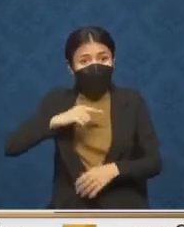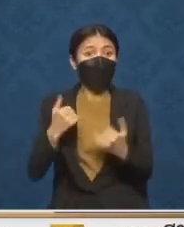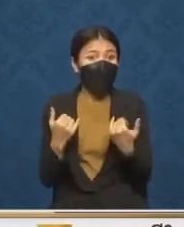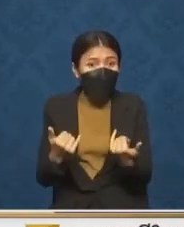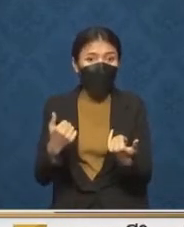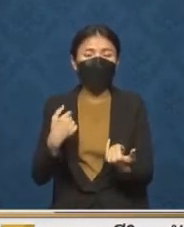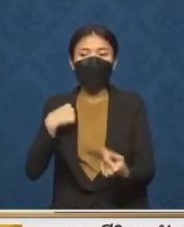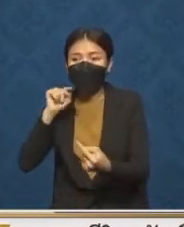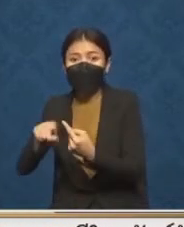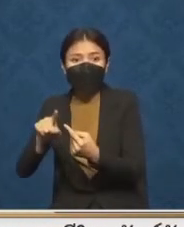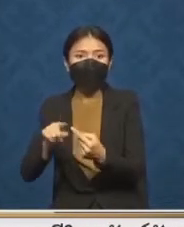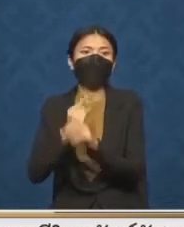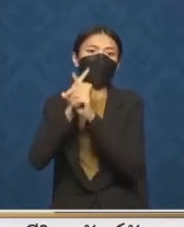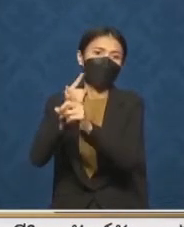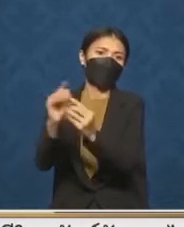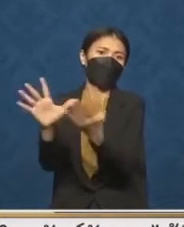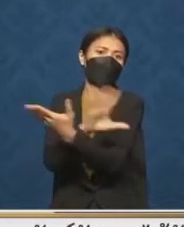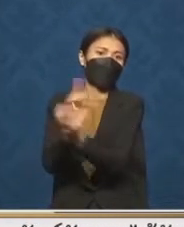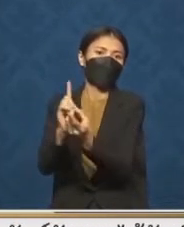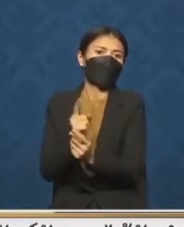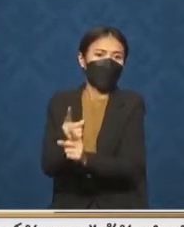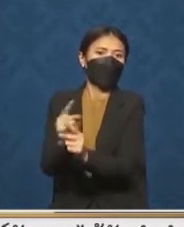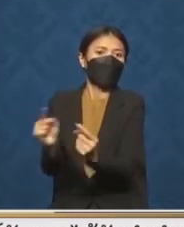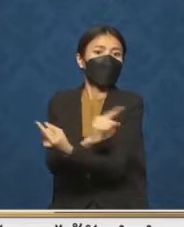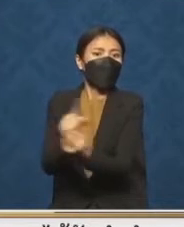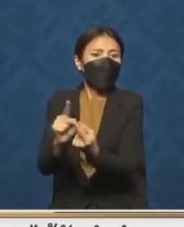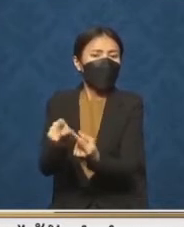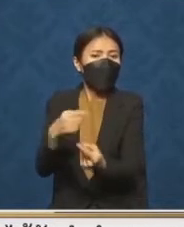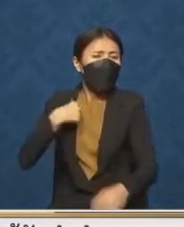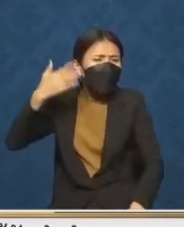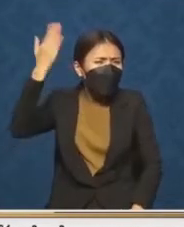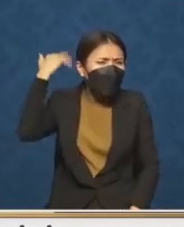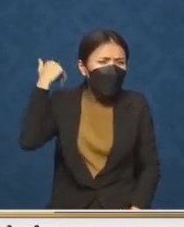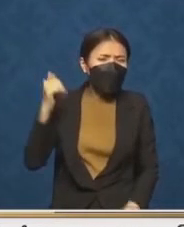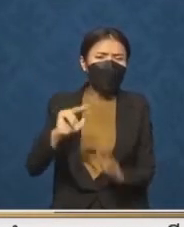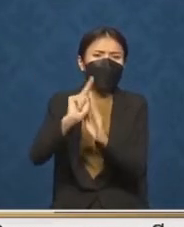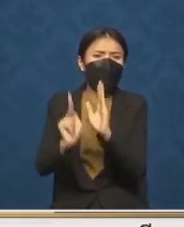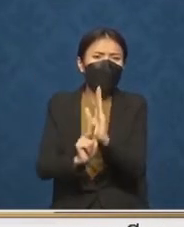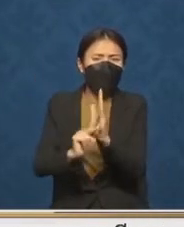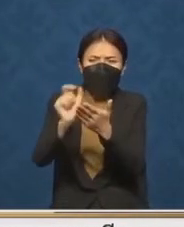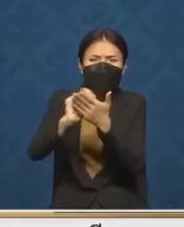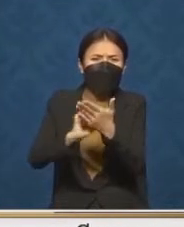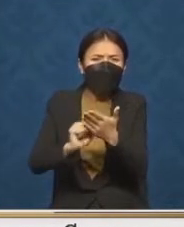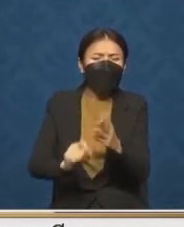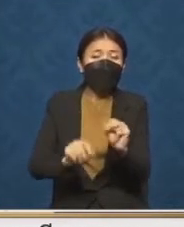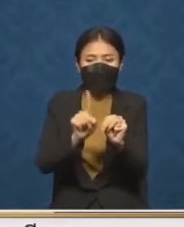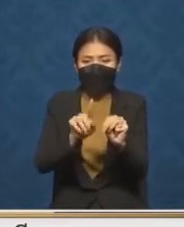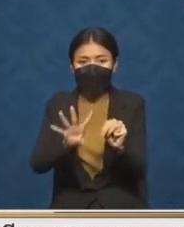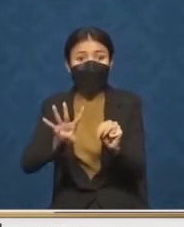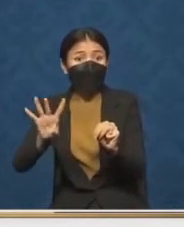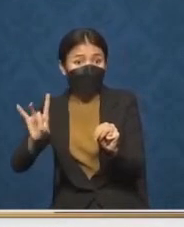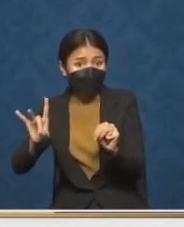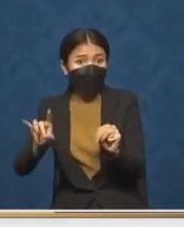ติดกับจารีตและบริบทสังคมในช่วงที่มีการร่างประมวลกฎหมายแพ่งและพาณิชย์มาตรา1448